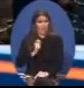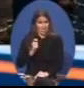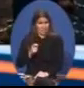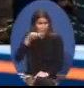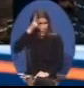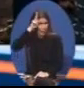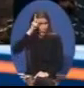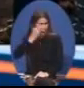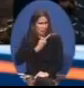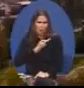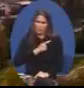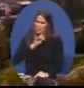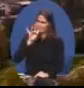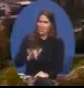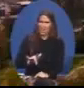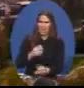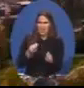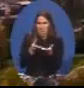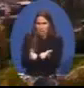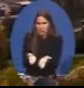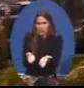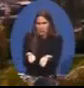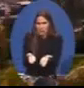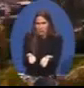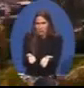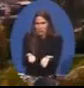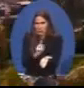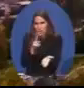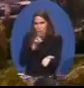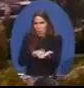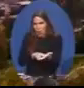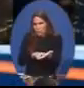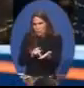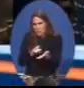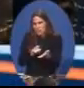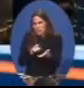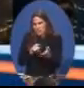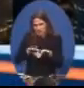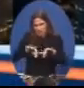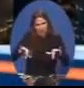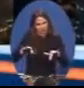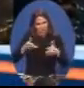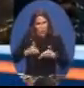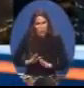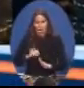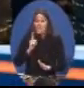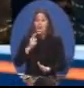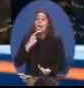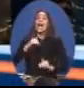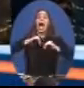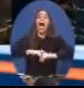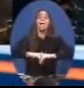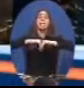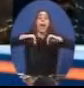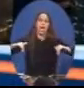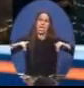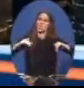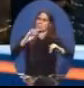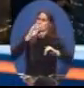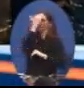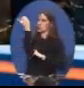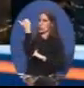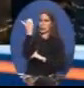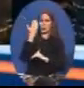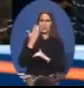מהליכוד, כמובן יוצאת נגד הדבר הזה. זה לא נכון, זה לא תקין. אבל בין זה לבין אפרטהייד, המרחק הוא רב, כשיש